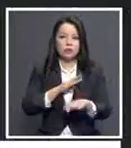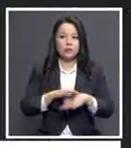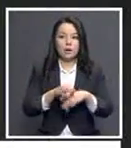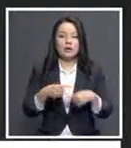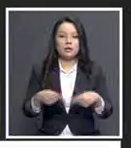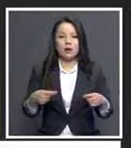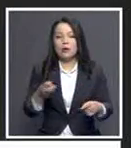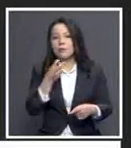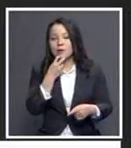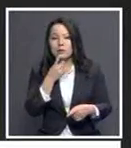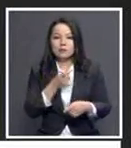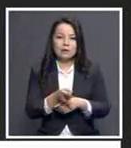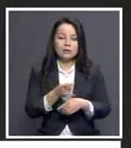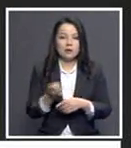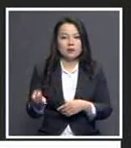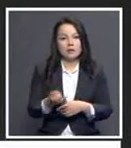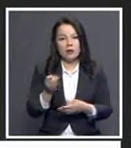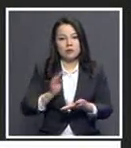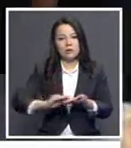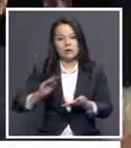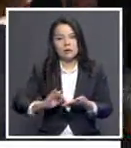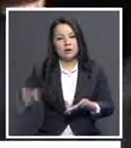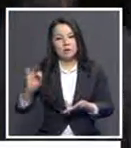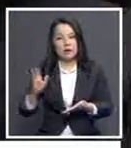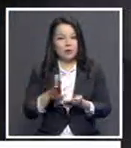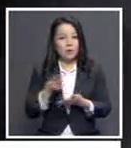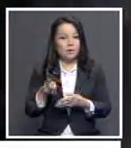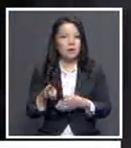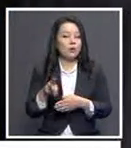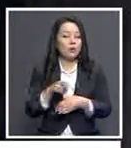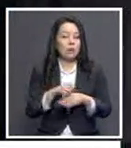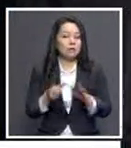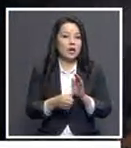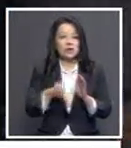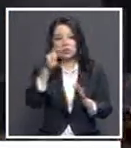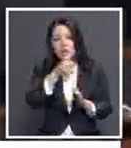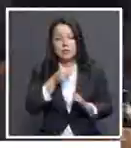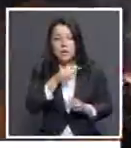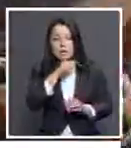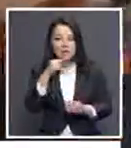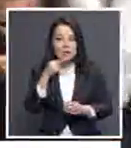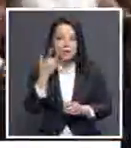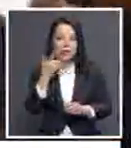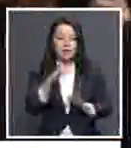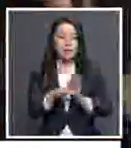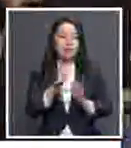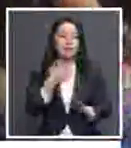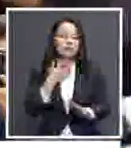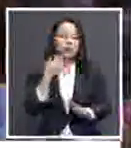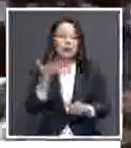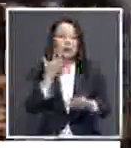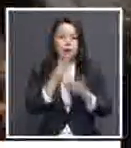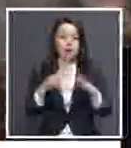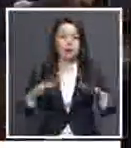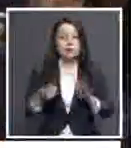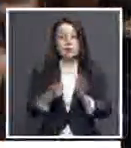түрлі күлкілі оқиғалар туралы жазылған. Айта кетсек, былтыр Ресейдің 2016 жылғы ақштағы президенттік сайлауға ықпал етуіне қатысты